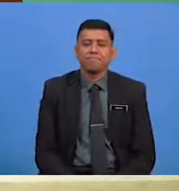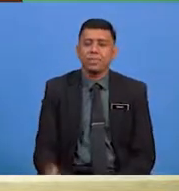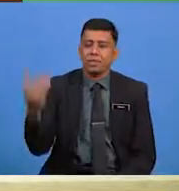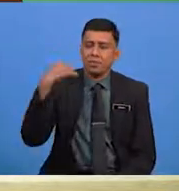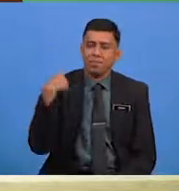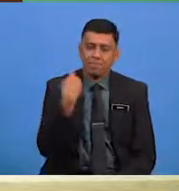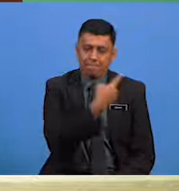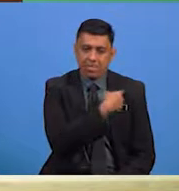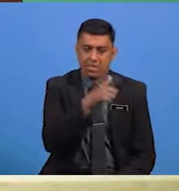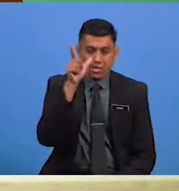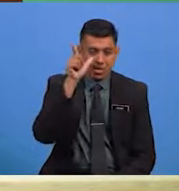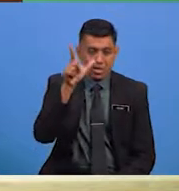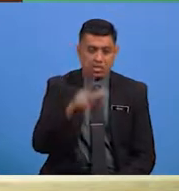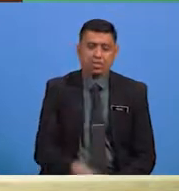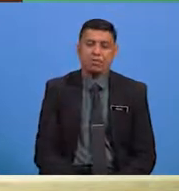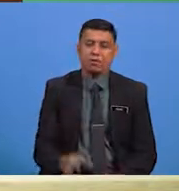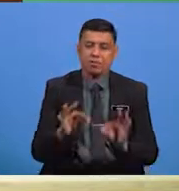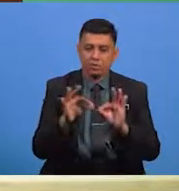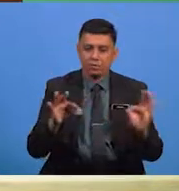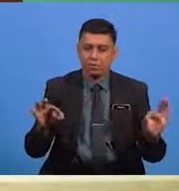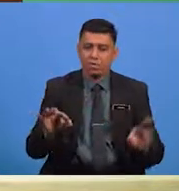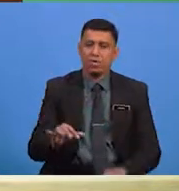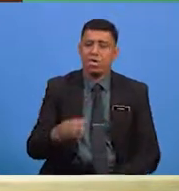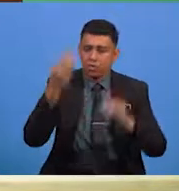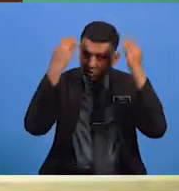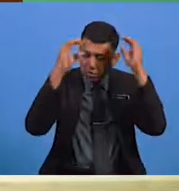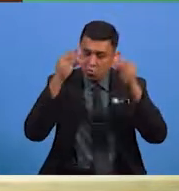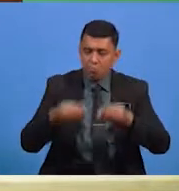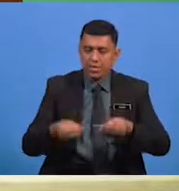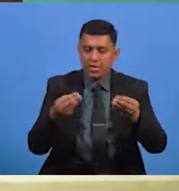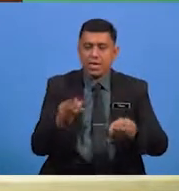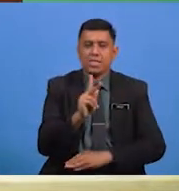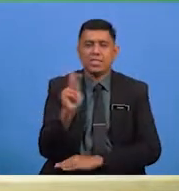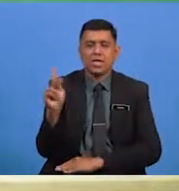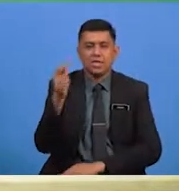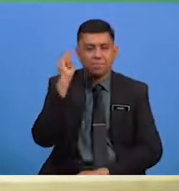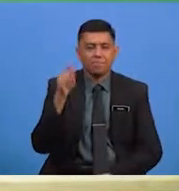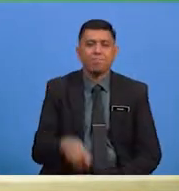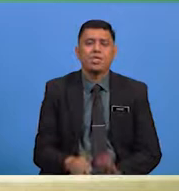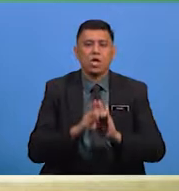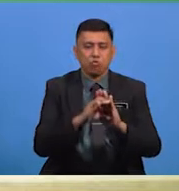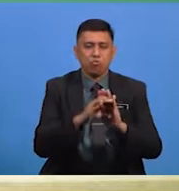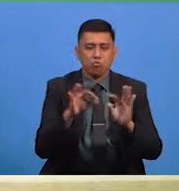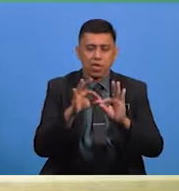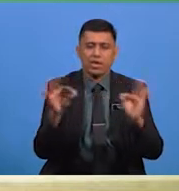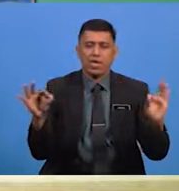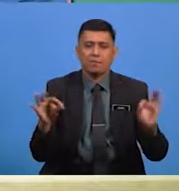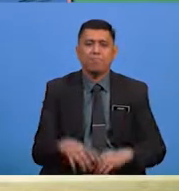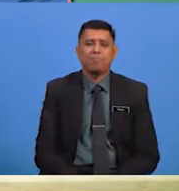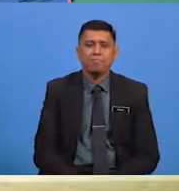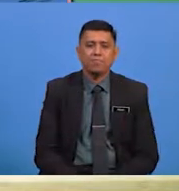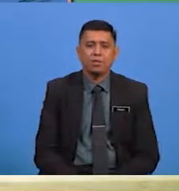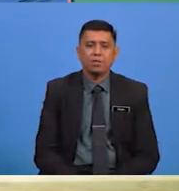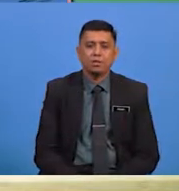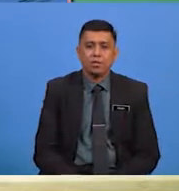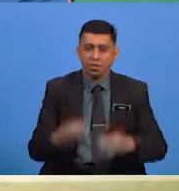Mari kita lihat ayat yang cikgu berikan tadi. Contoh ayat.